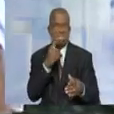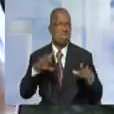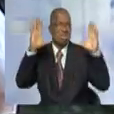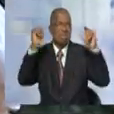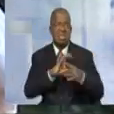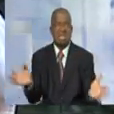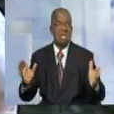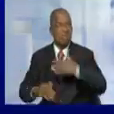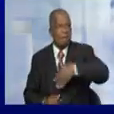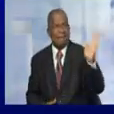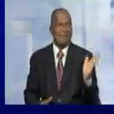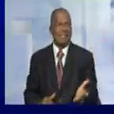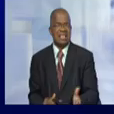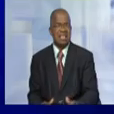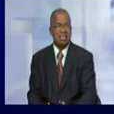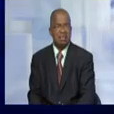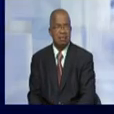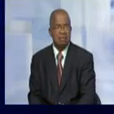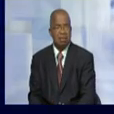soutien des femmes chavistes.